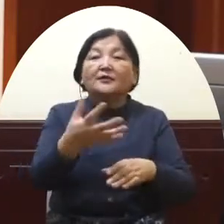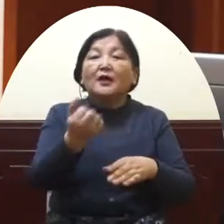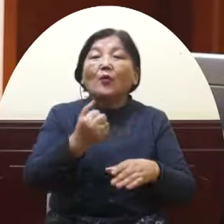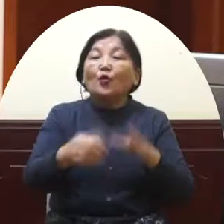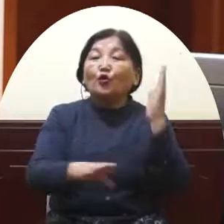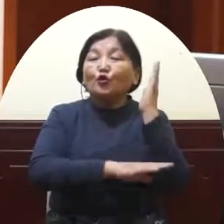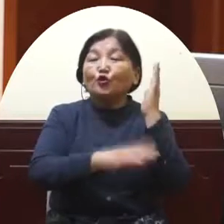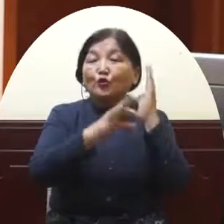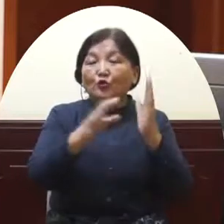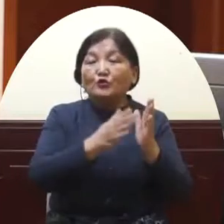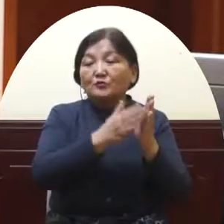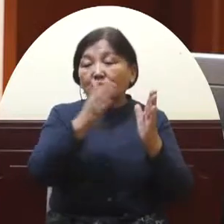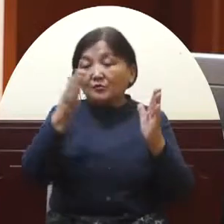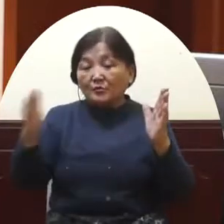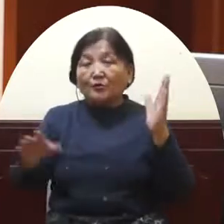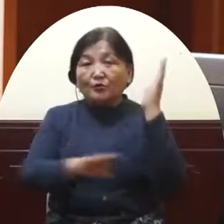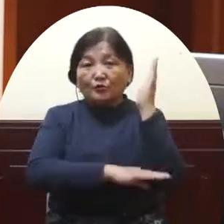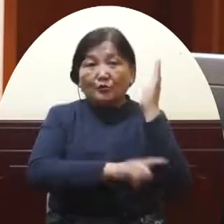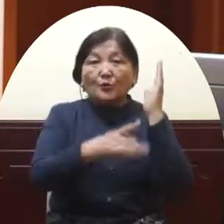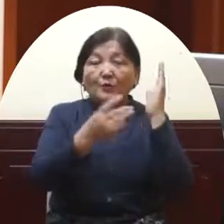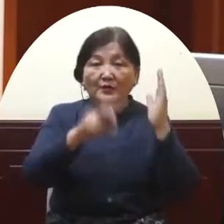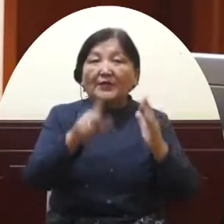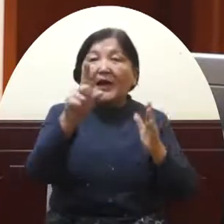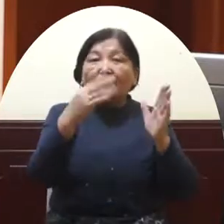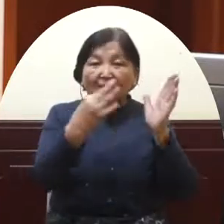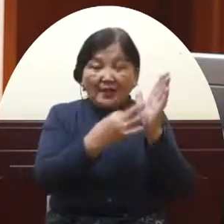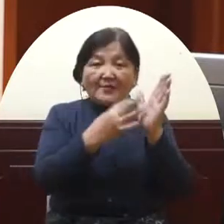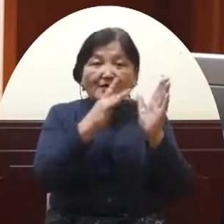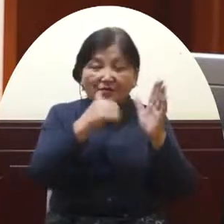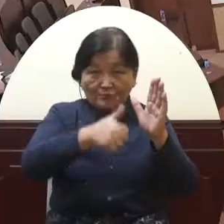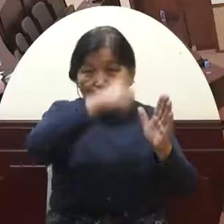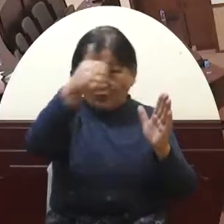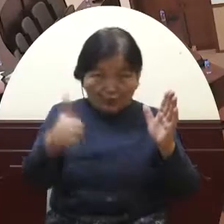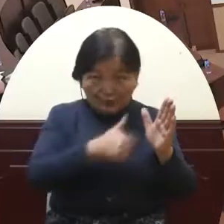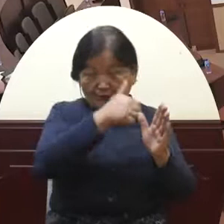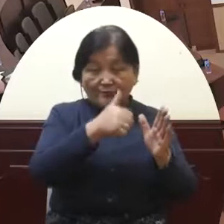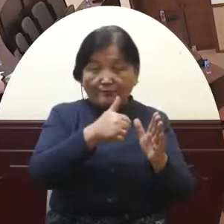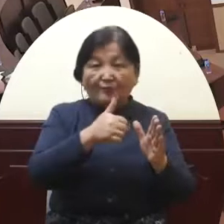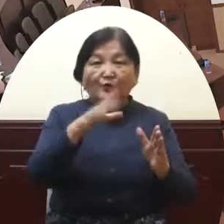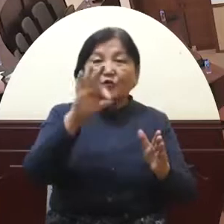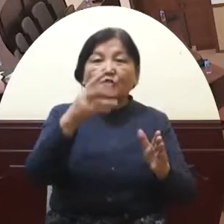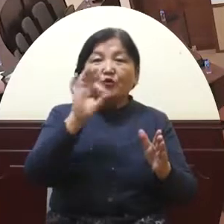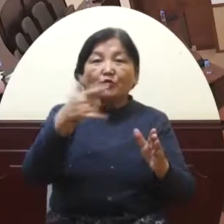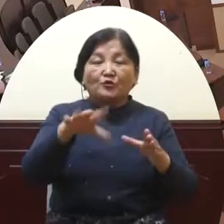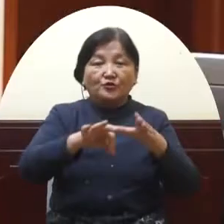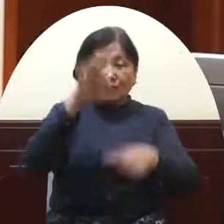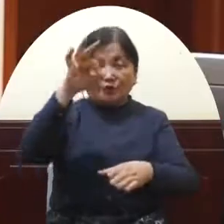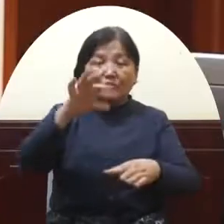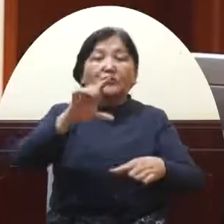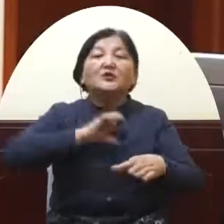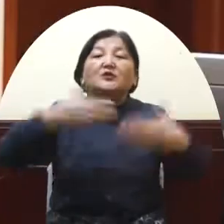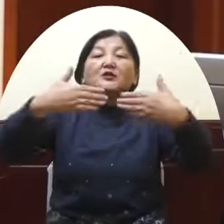хүртэл 18 нас хүрсэн тохиолдолд сонгох эрх нэгдэж байгаа гэдгийг ойлгох хэрэгтэй.